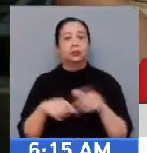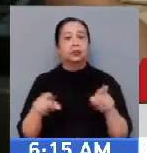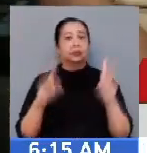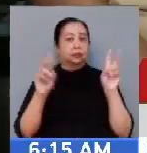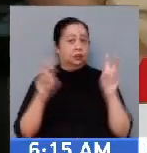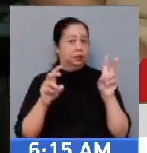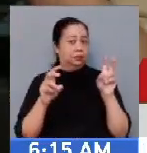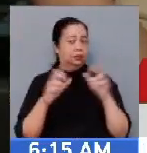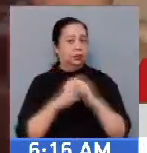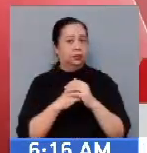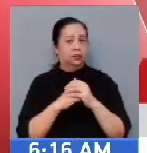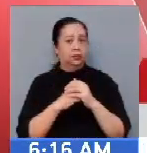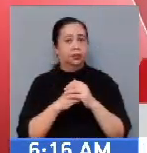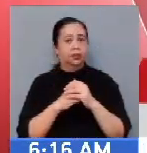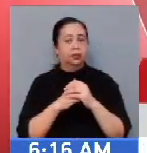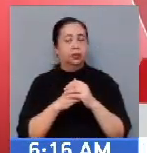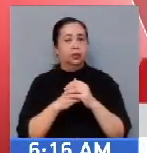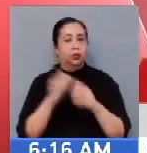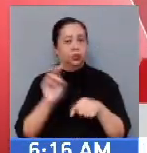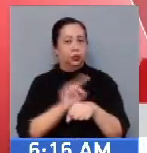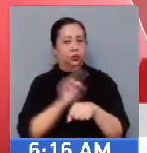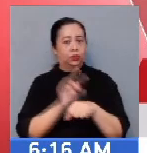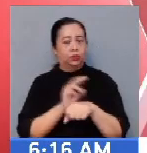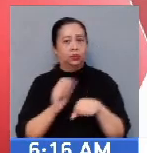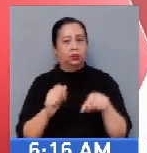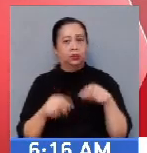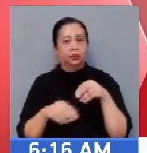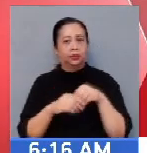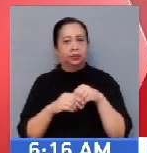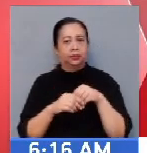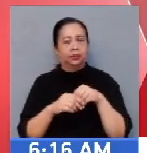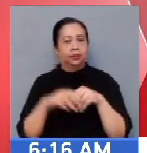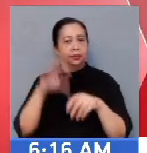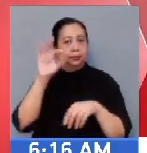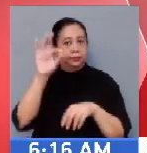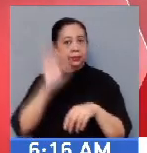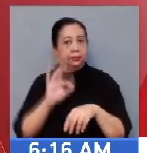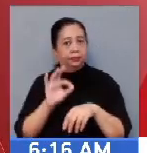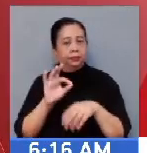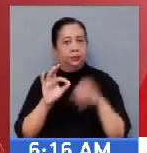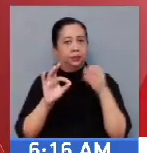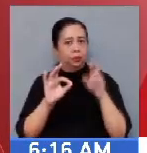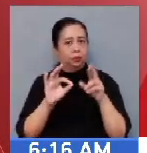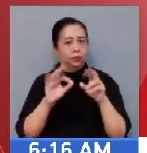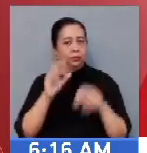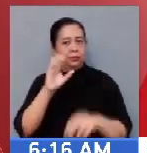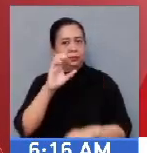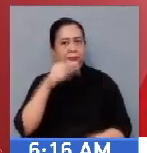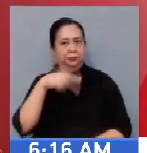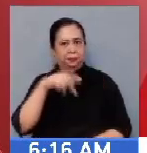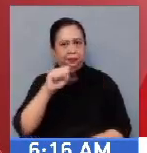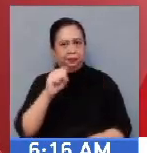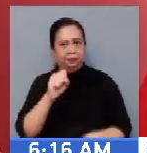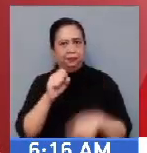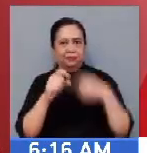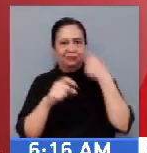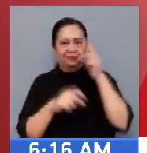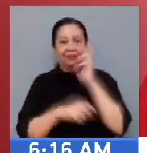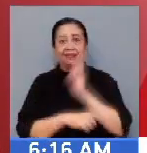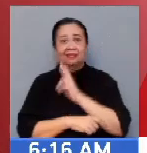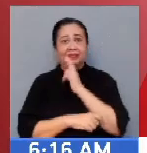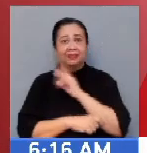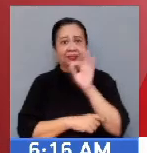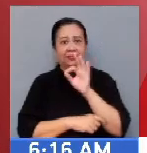yung ginagamit na patatas sa sa mga french fries o kaya yung mga sa chips, lalo sa mga fast food. Ito po yung chipping